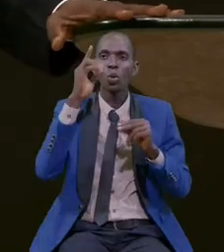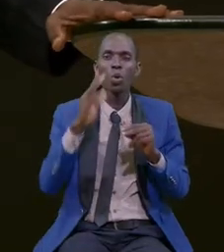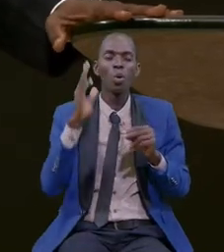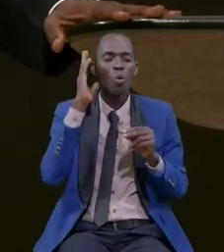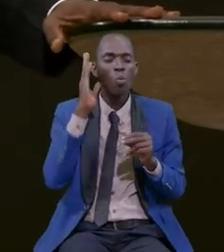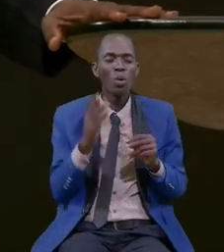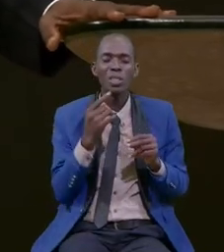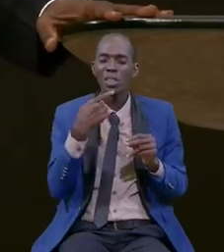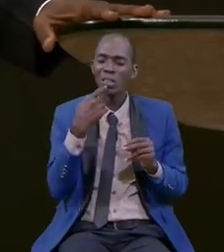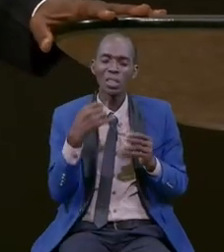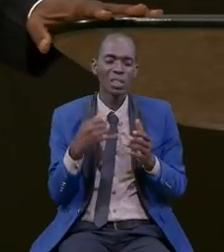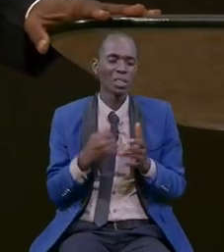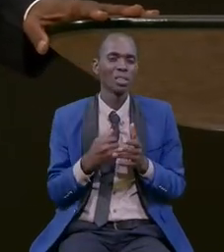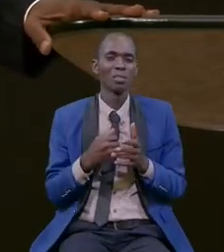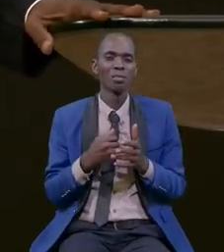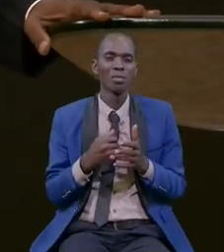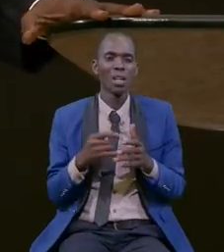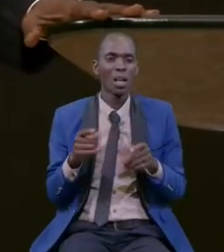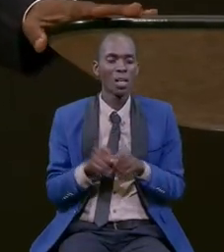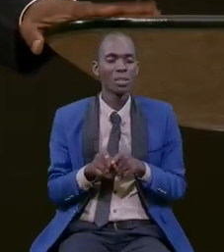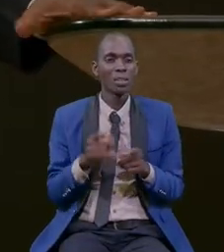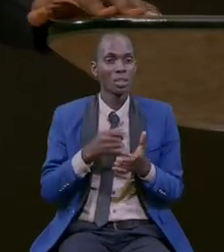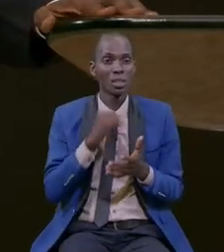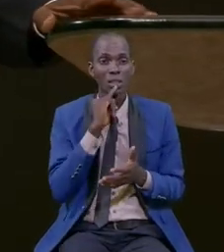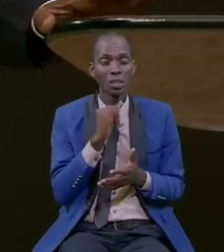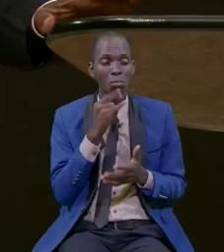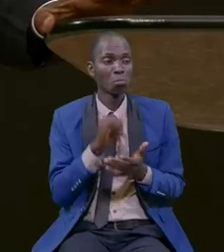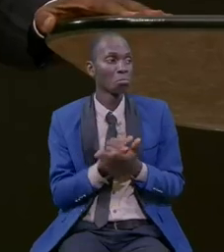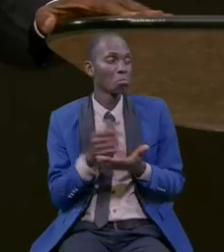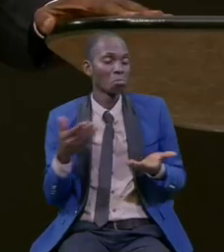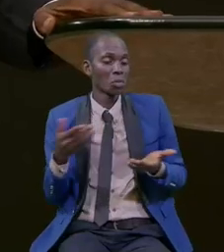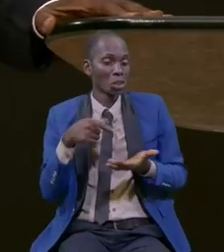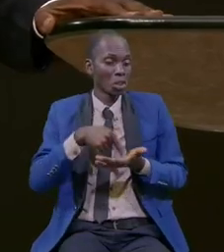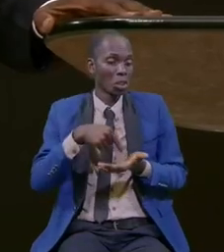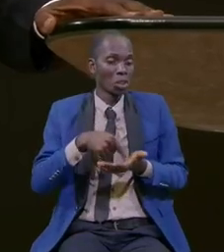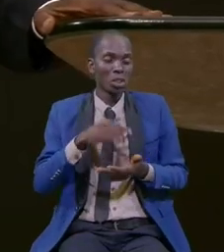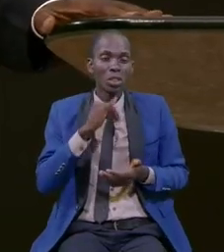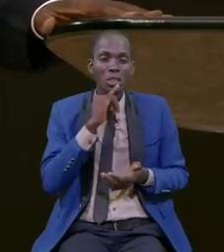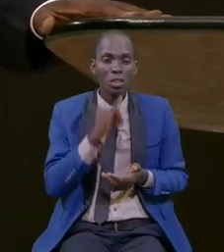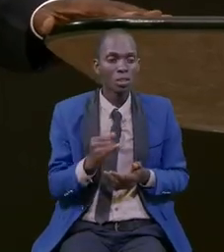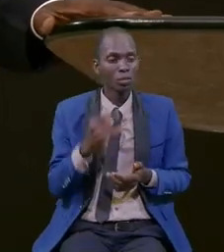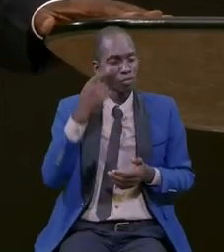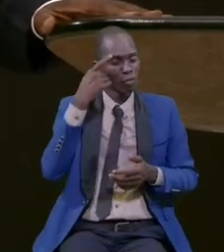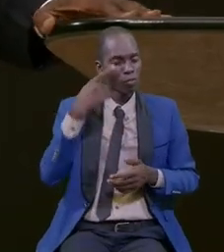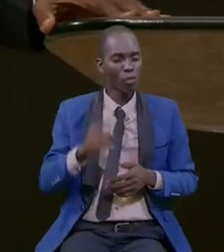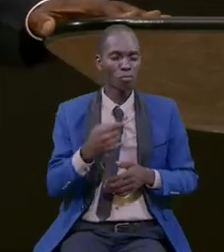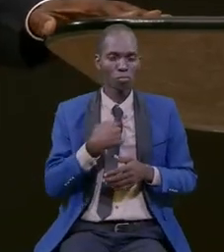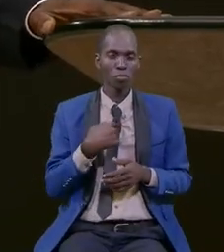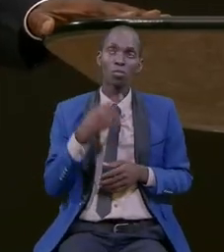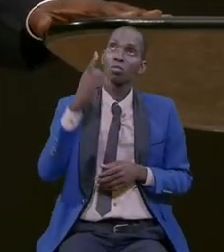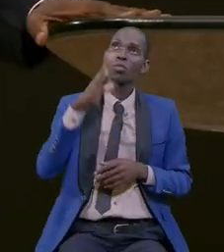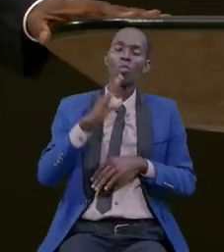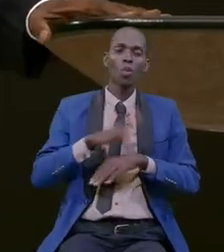pour voir est-ce que c'est vrai et Dieu a appelé Abraham après qu'Ismaël a été